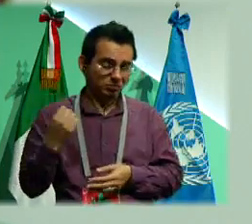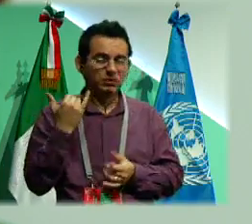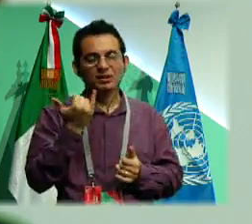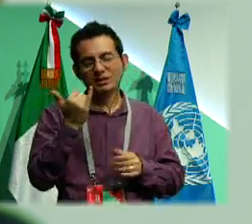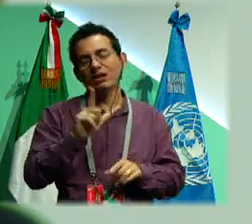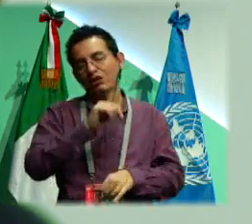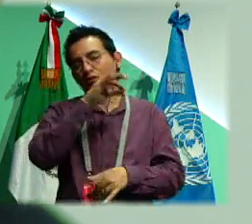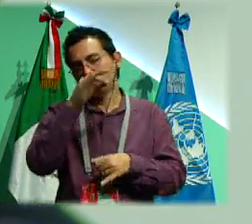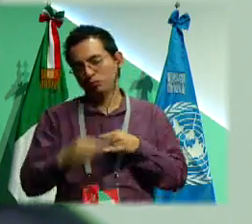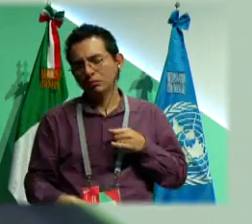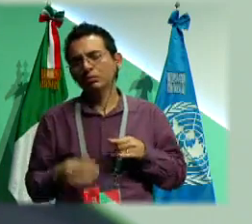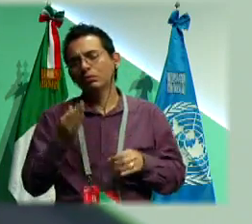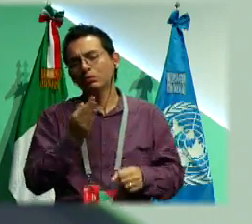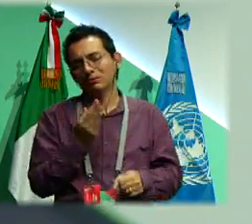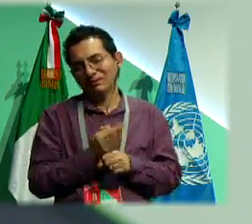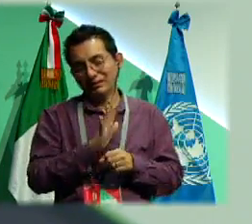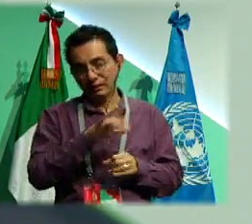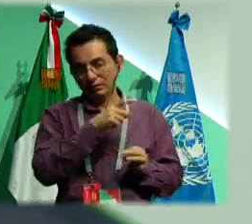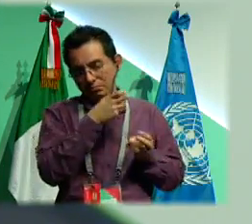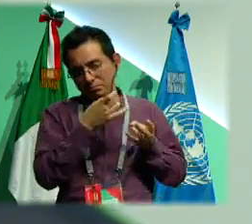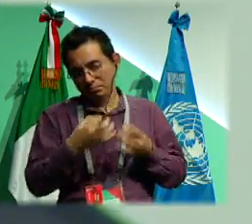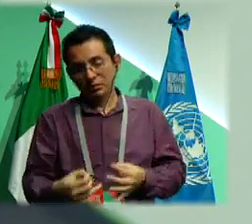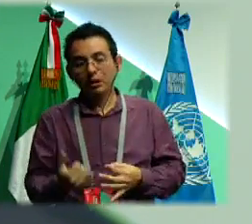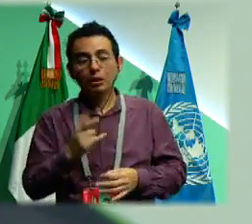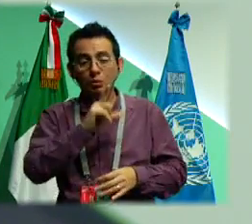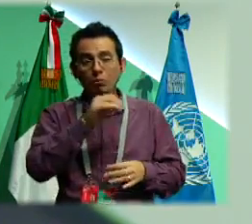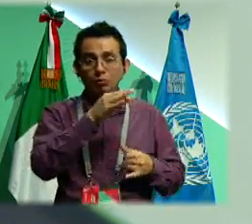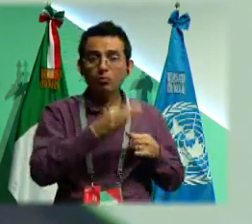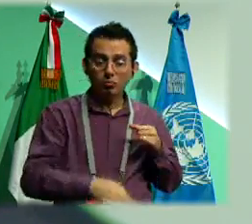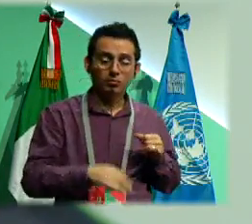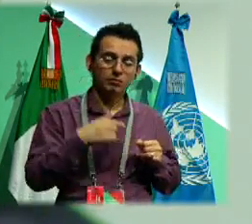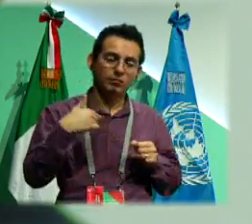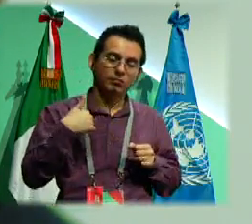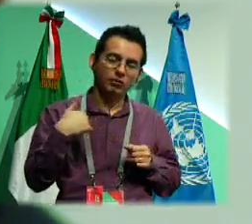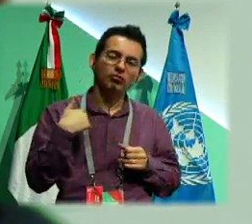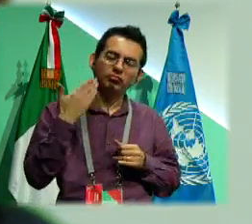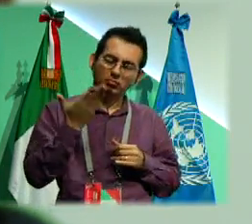préciser que cela fait partie de mon poste.